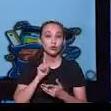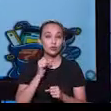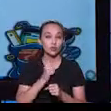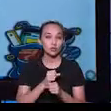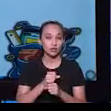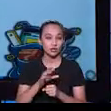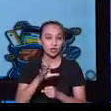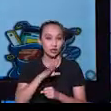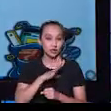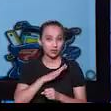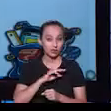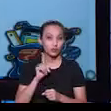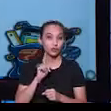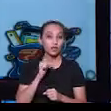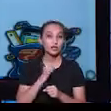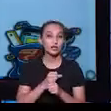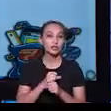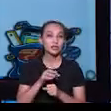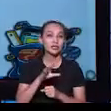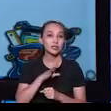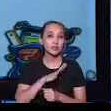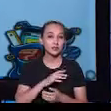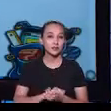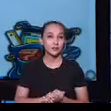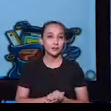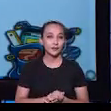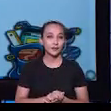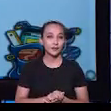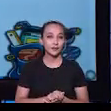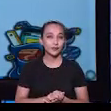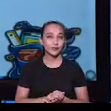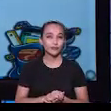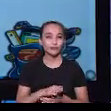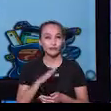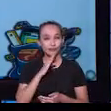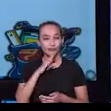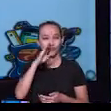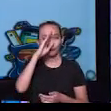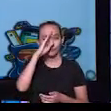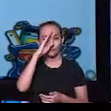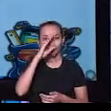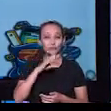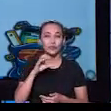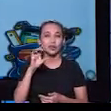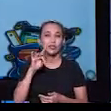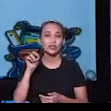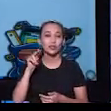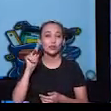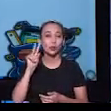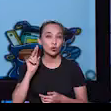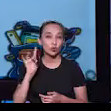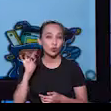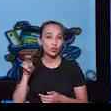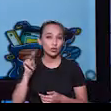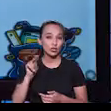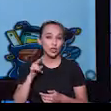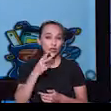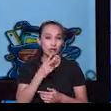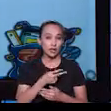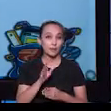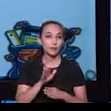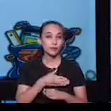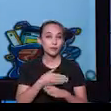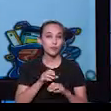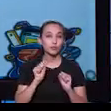что сделал, что сделала, что сделала, что сделали. Посмотрите внимательно, у нас здесь